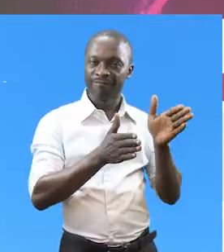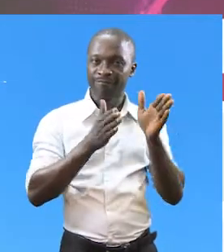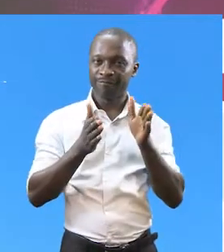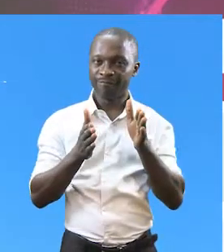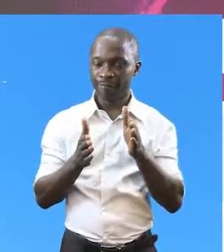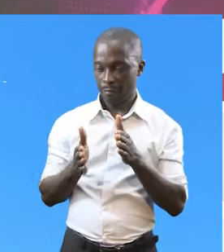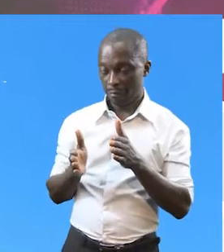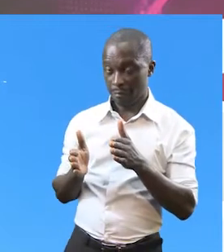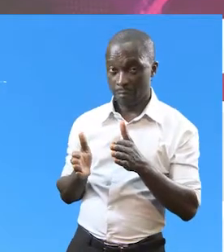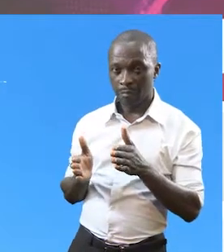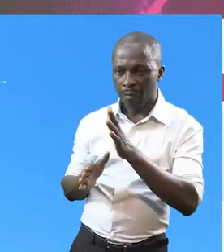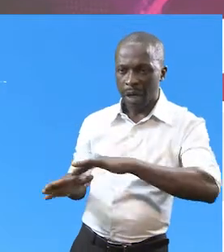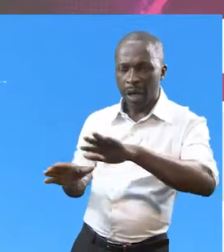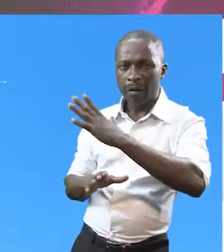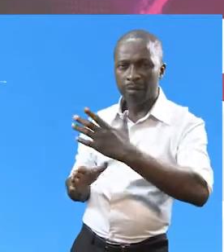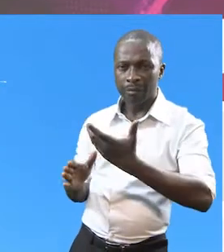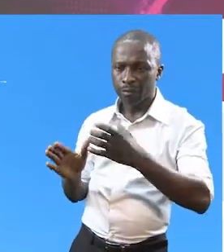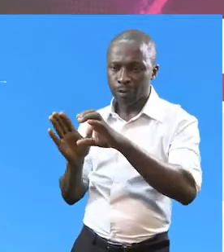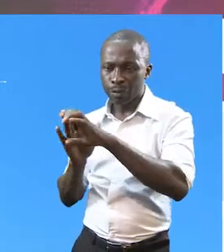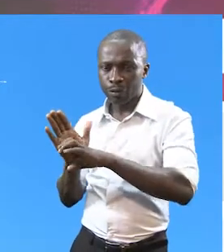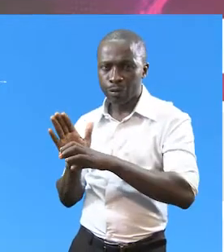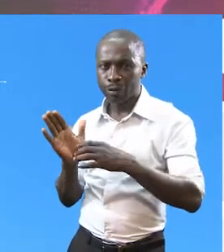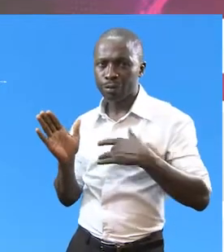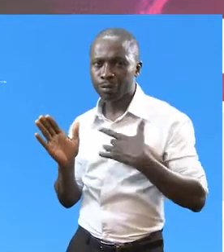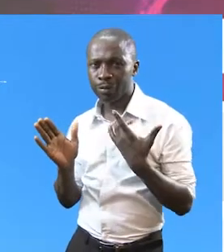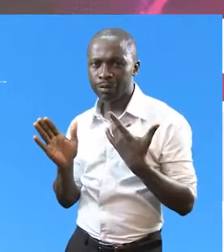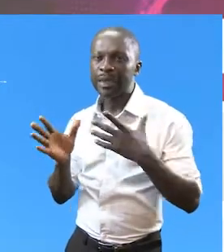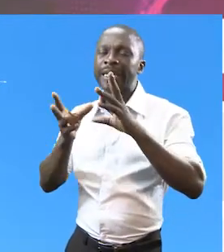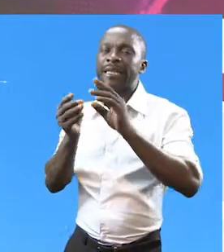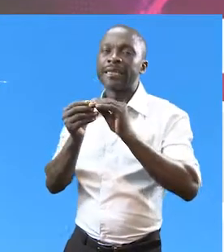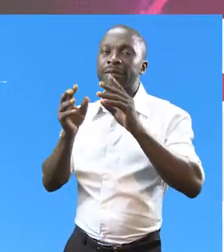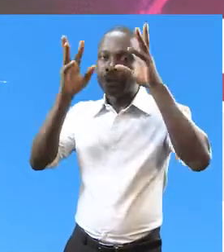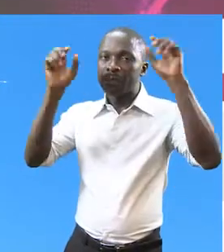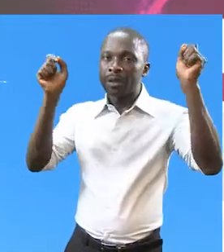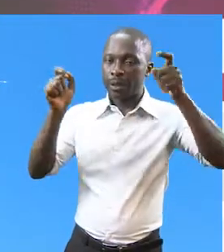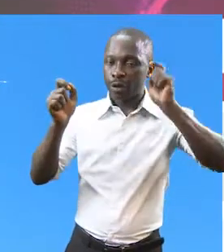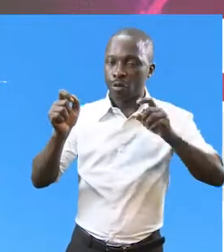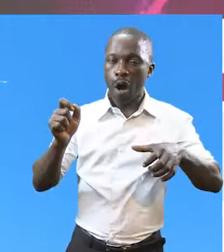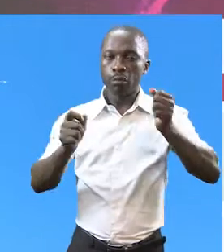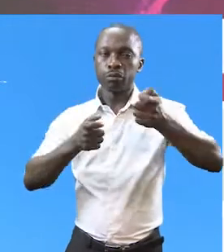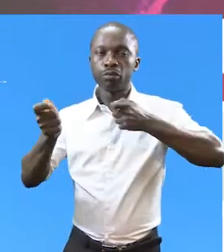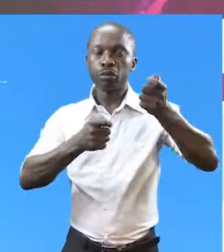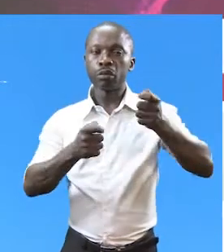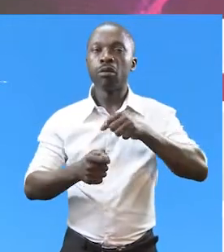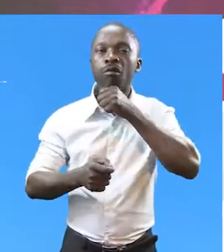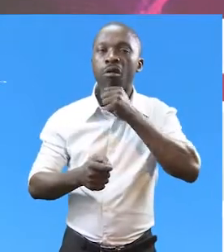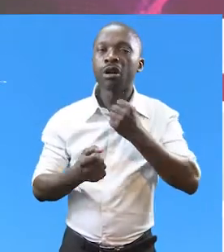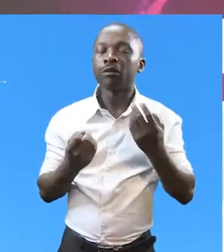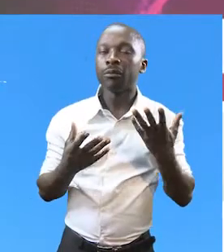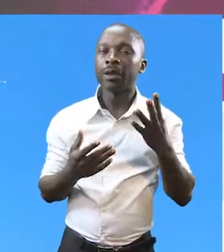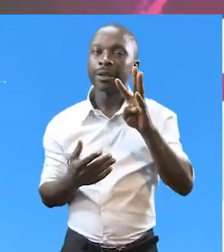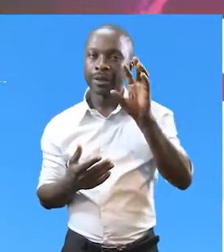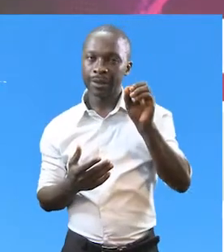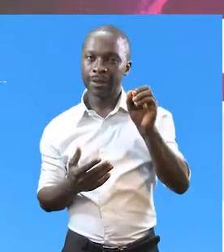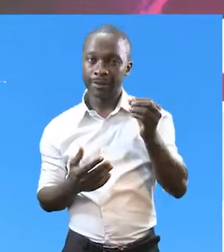vu de l'actuelle constitution qui délimite à 40 ans l'âge requis pour être candidat au poste de président de la République. Harold Ndoukwa